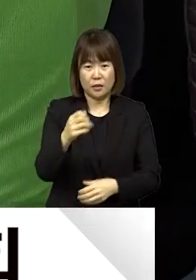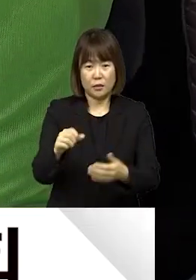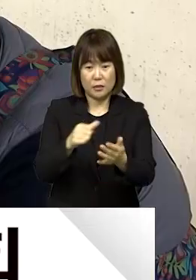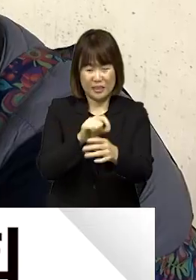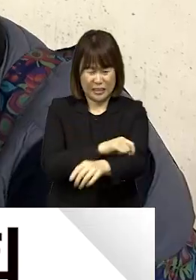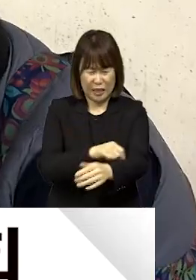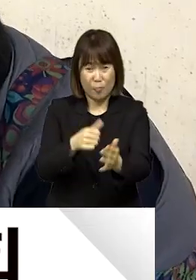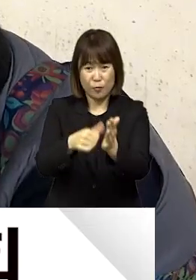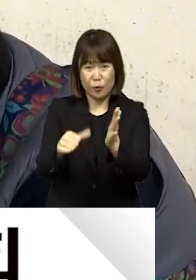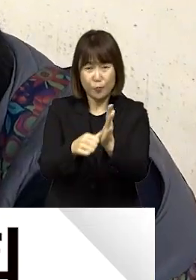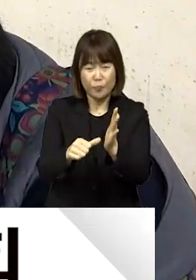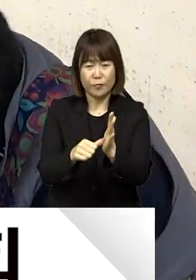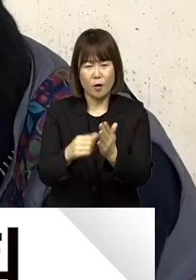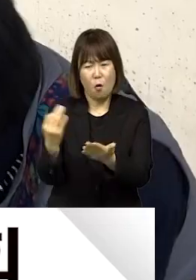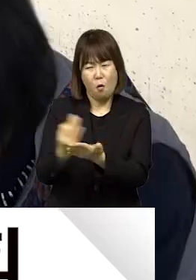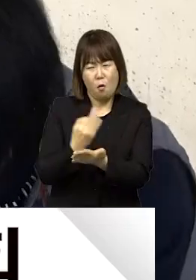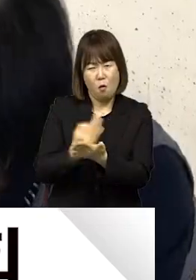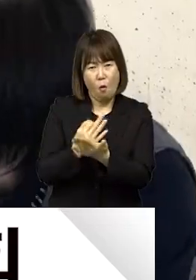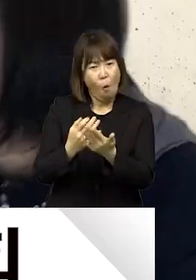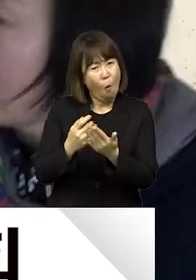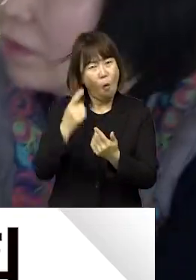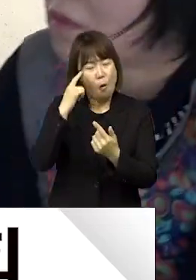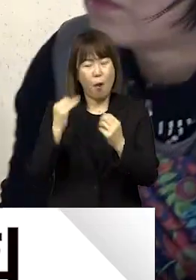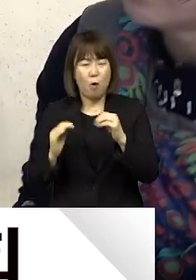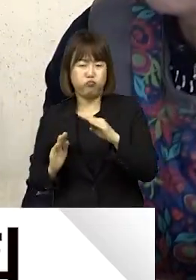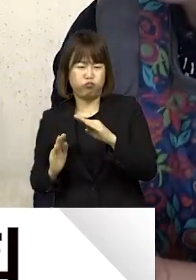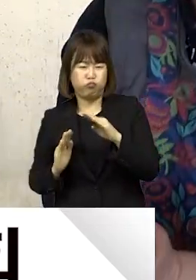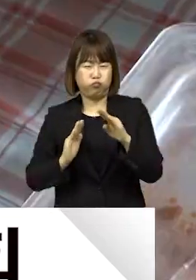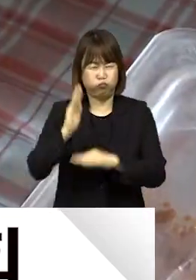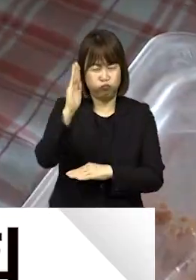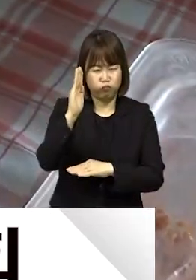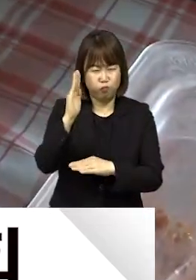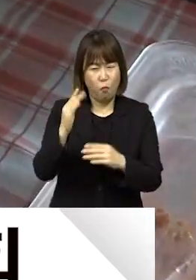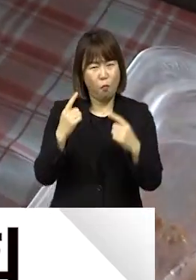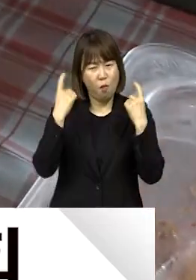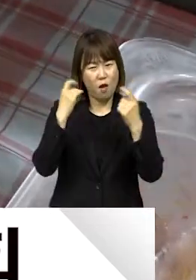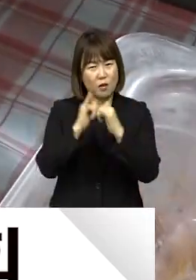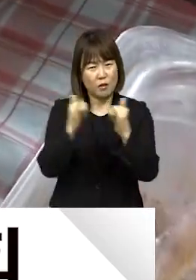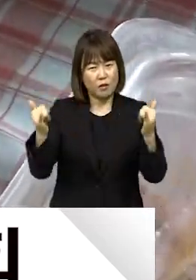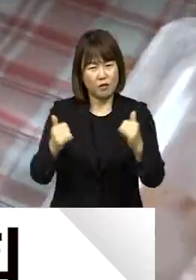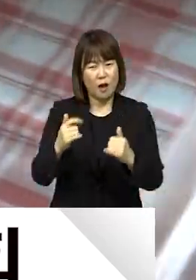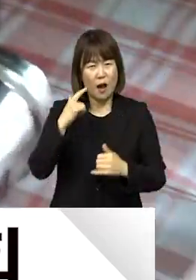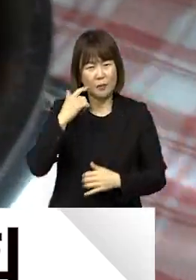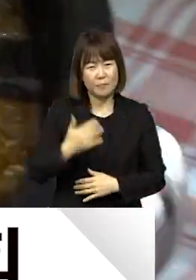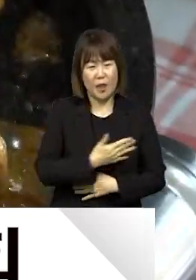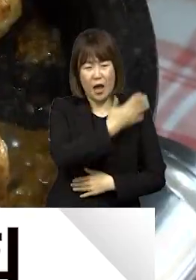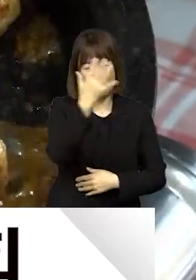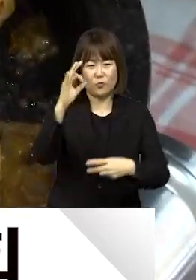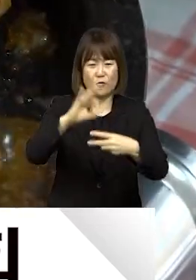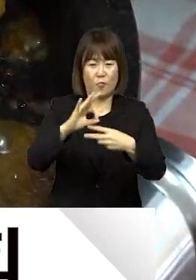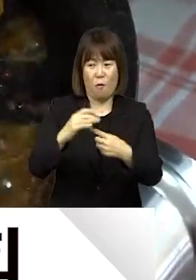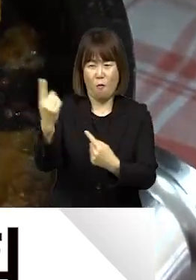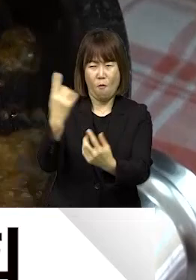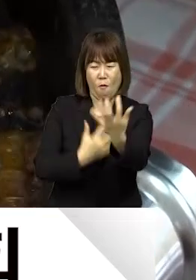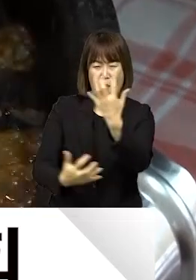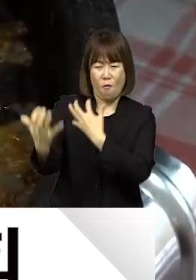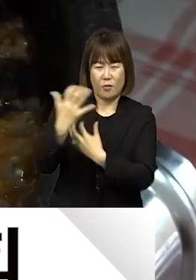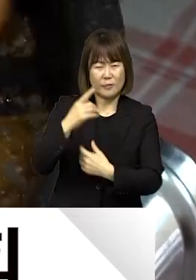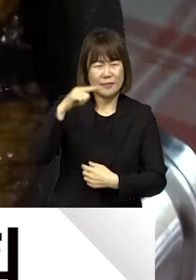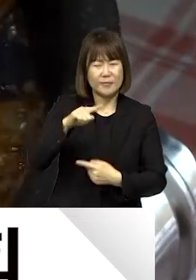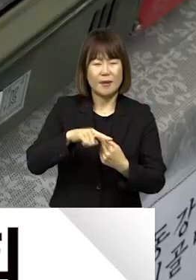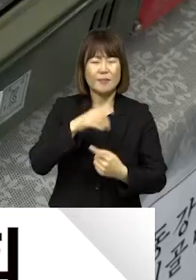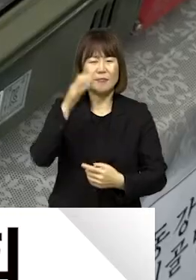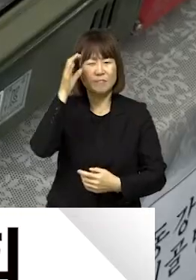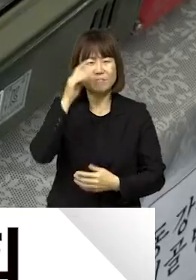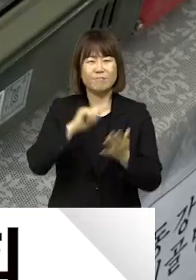축제로 인해 원동 미나리 및 특산물의 판매 증가로 농가 소득이 증대되고 많은 관광객들이 아름다운